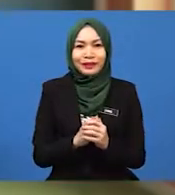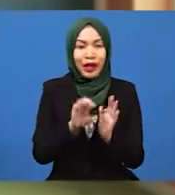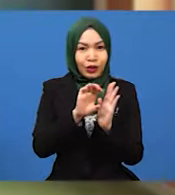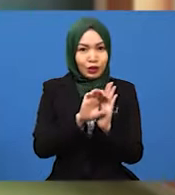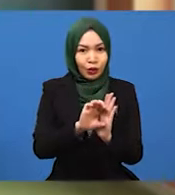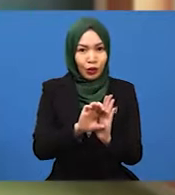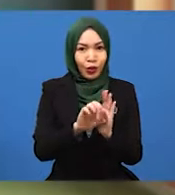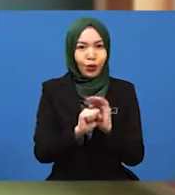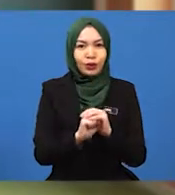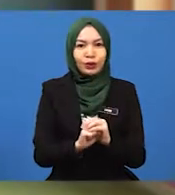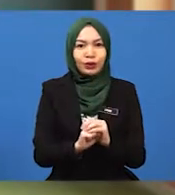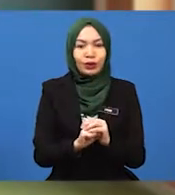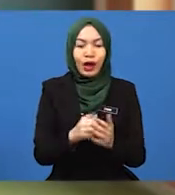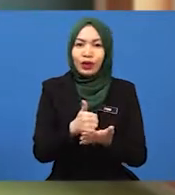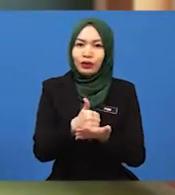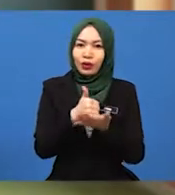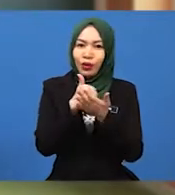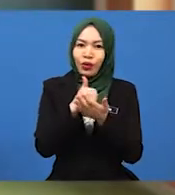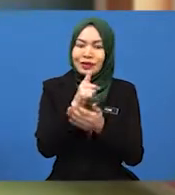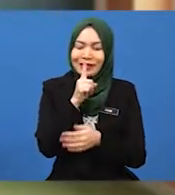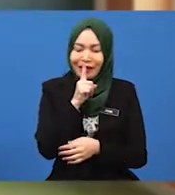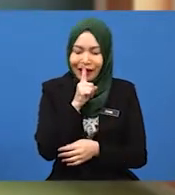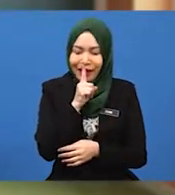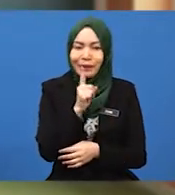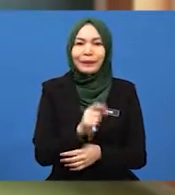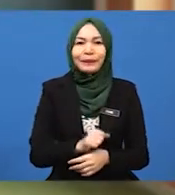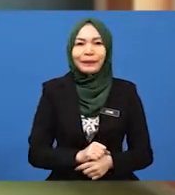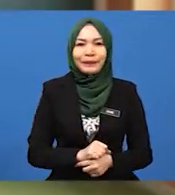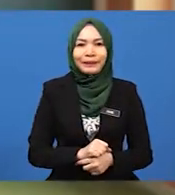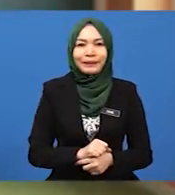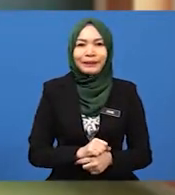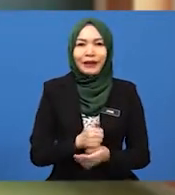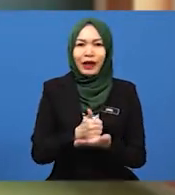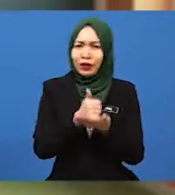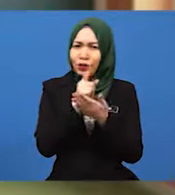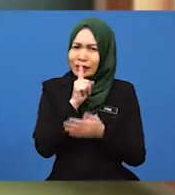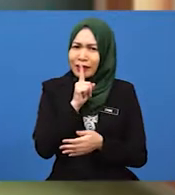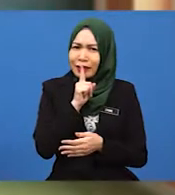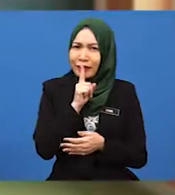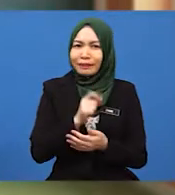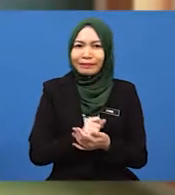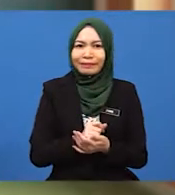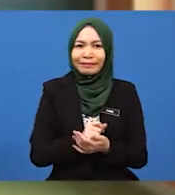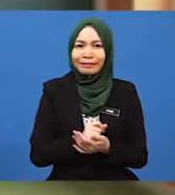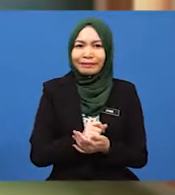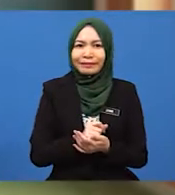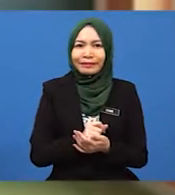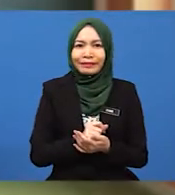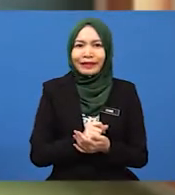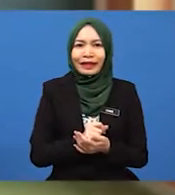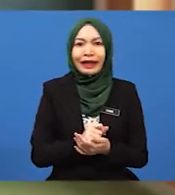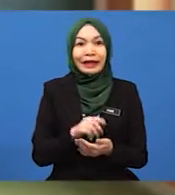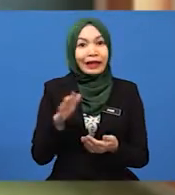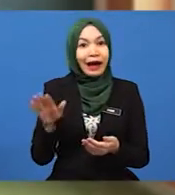Contoh, tolong senyap. Tolong senyap. Nanti adik kamu yang